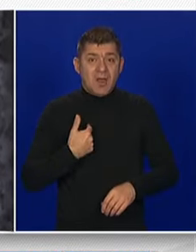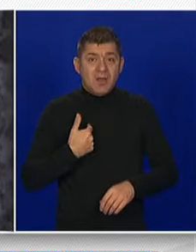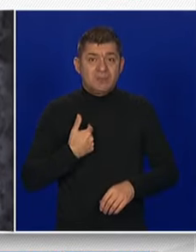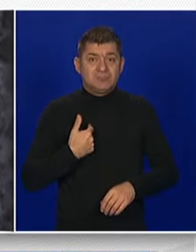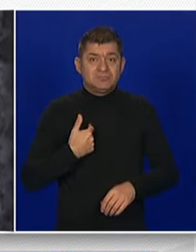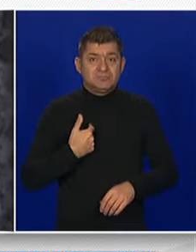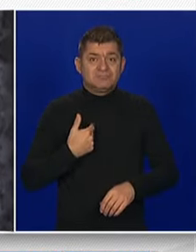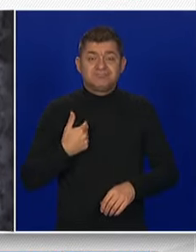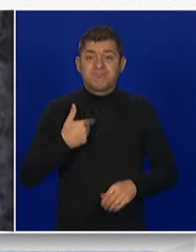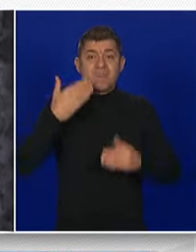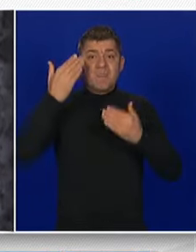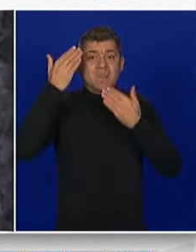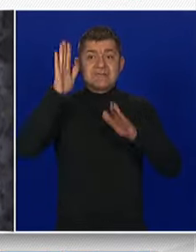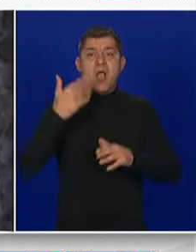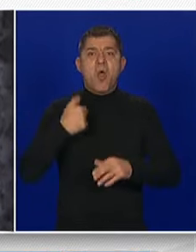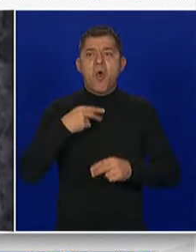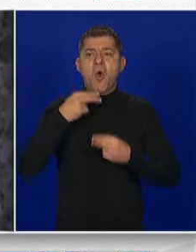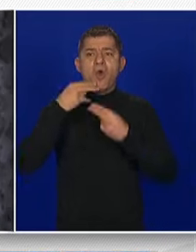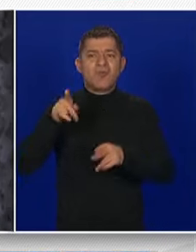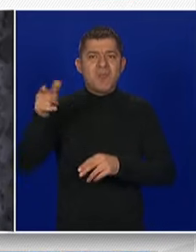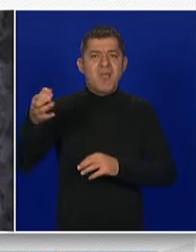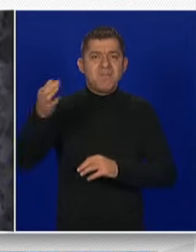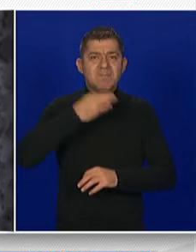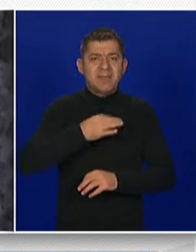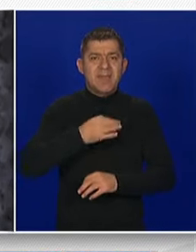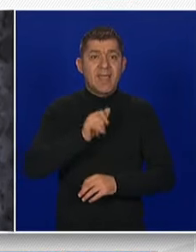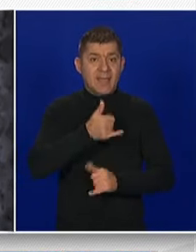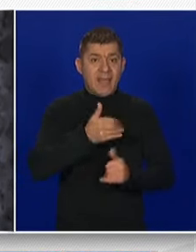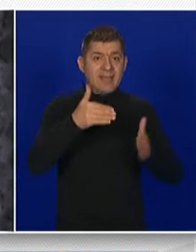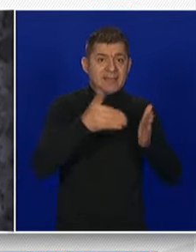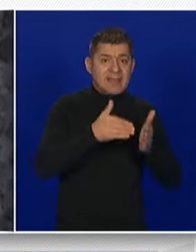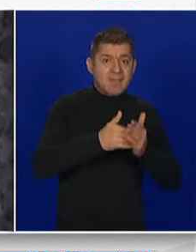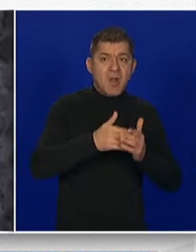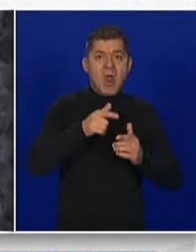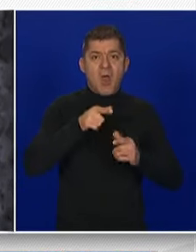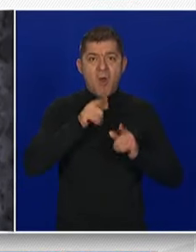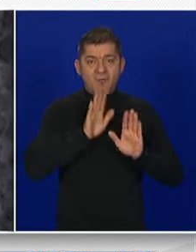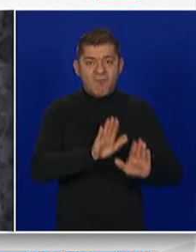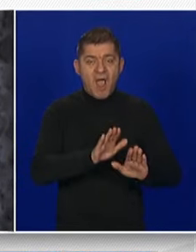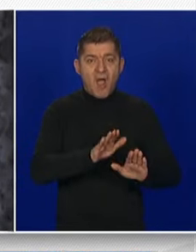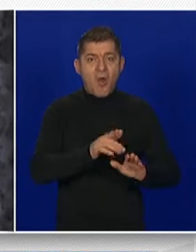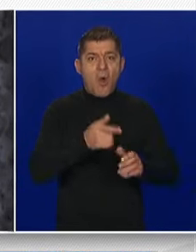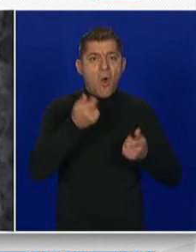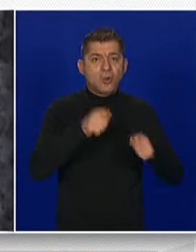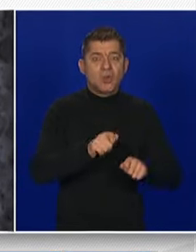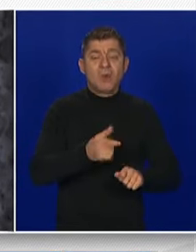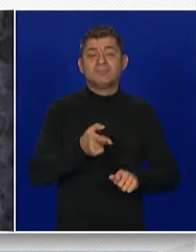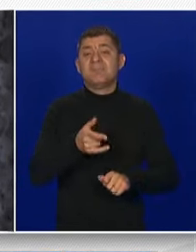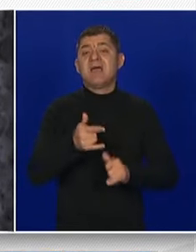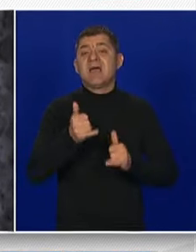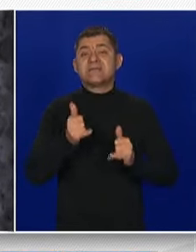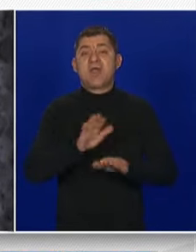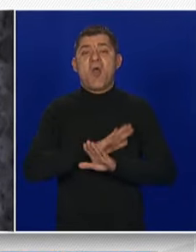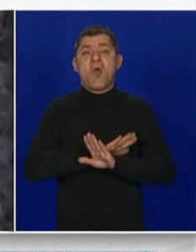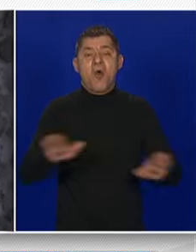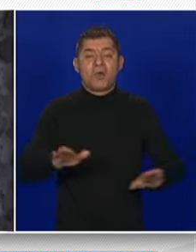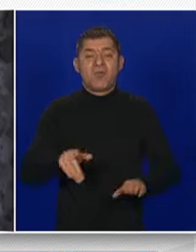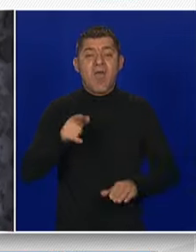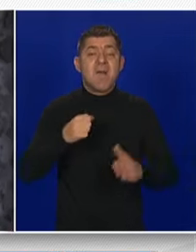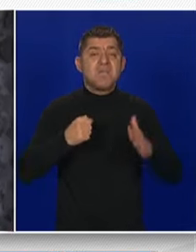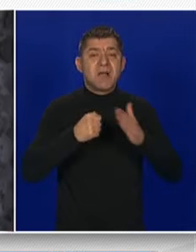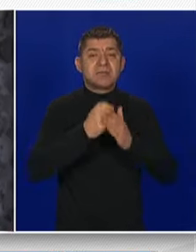Ne znam kako da vam odgovorim na ovo pitanje, nije li trebalo odlučiti drukčije. Odlučeno je ovako kako je i maksimalan broj